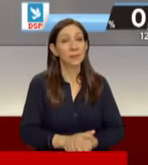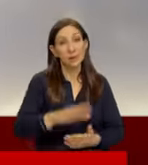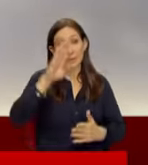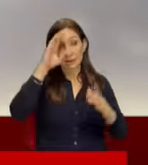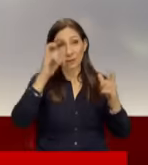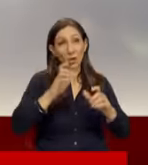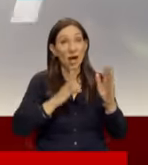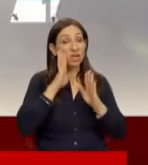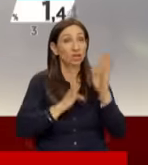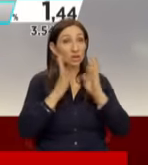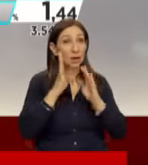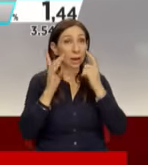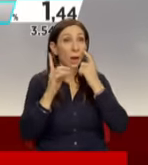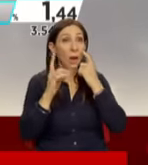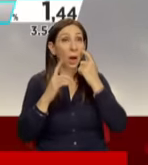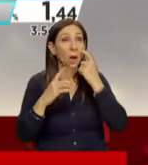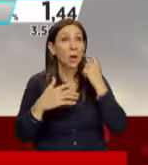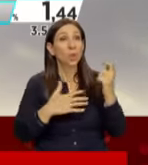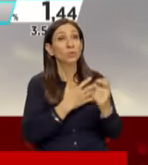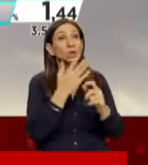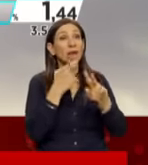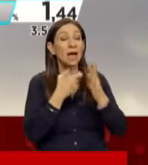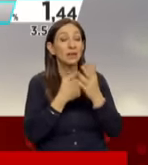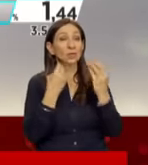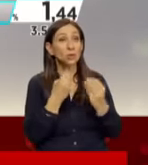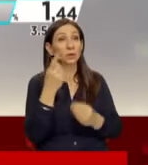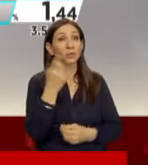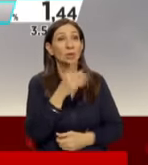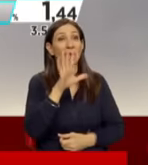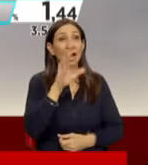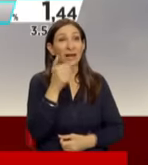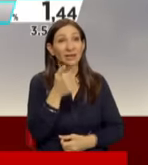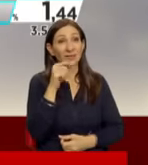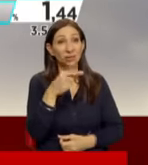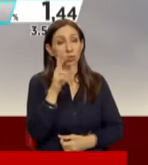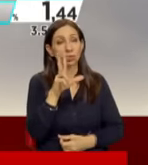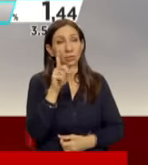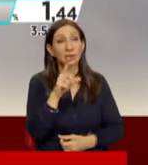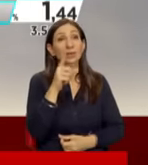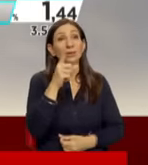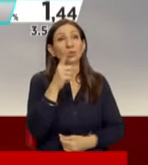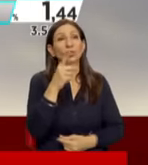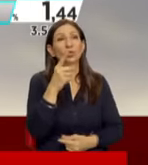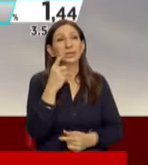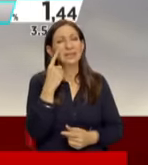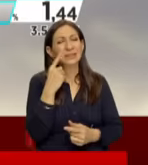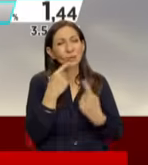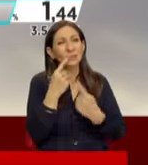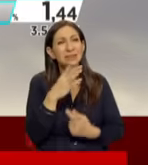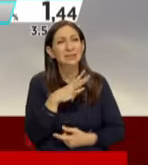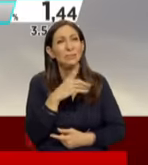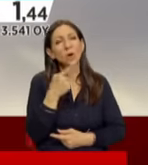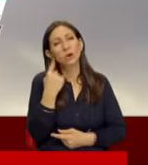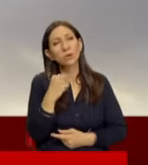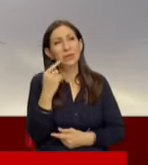İstanbul Ataşehir'de Onursal Adıgüzel %56,31. Bunu değerlendirmenizi de isteyeceğim Ataşehir'le ilgili. O zaman bir öncekine